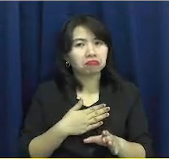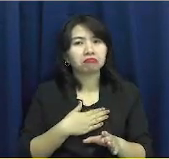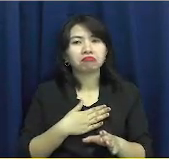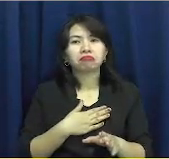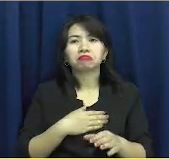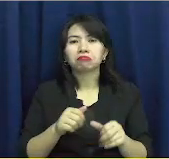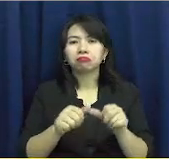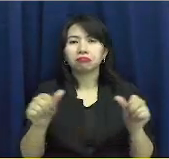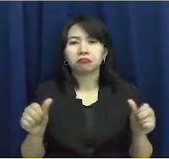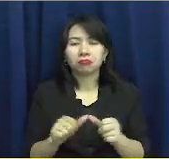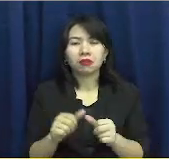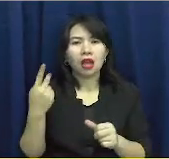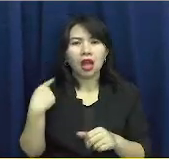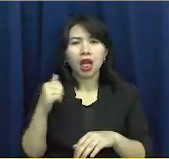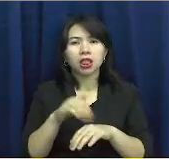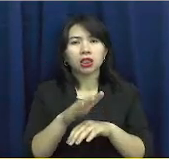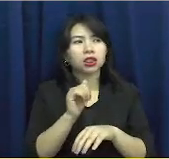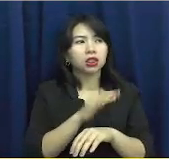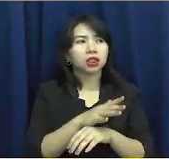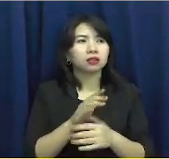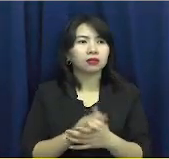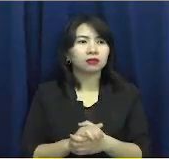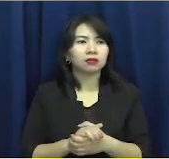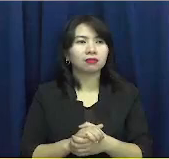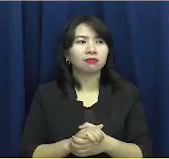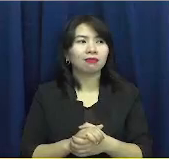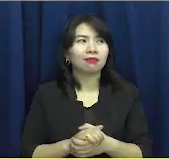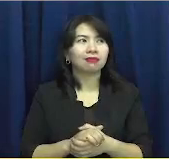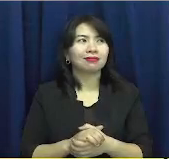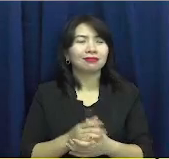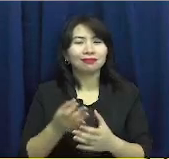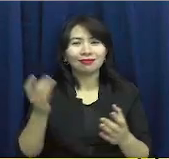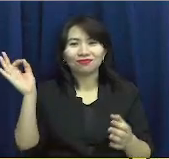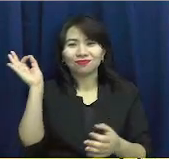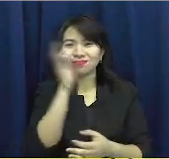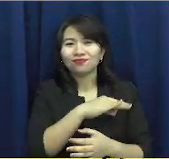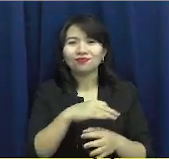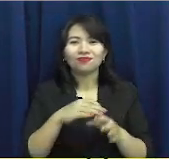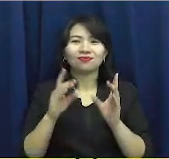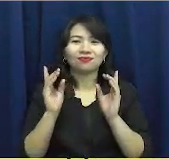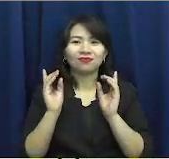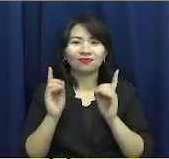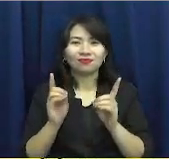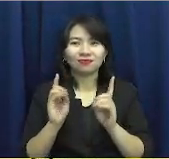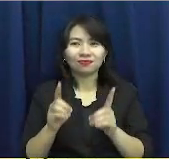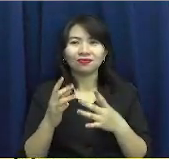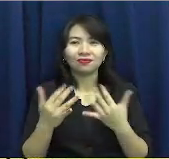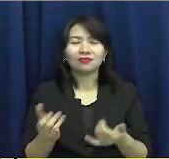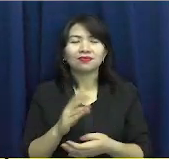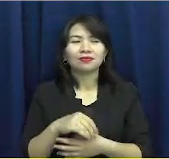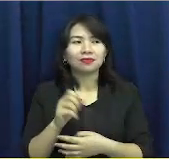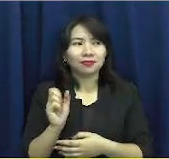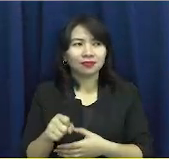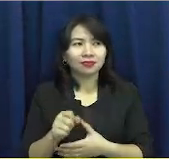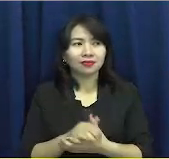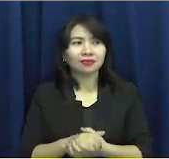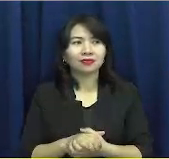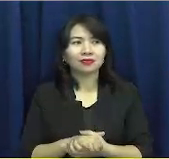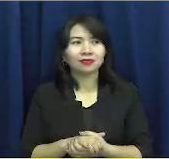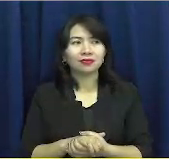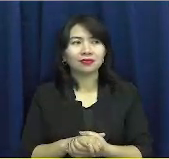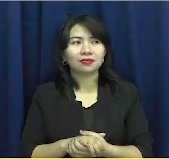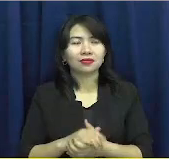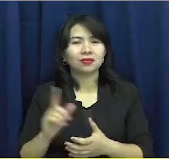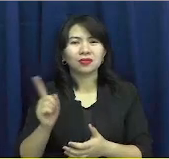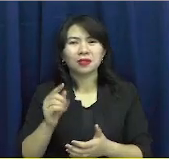doktrina ng balistoyism. O, di ba? O, yan na naman. Nagsend na naman sila. Akalain niyo ang kalukuhan ng mga taong